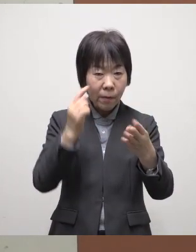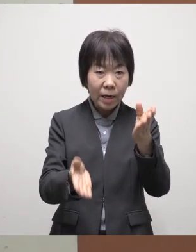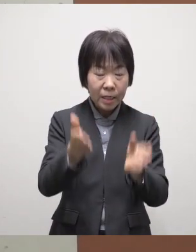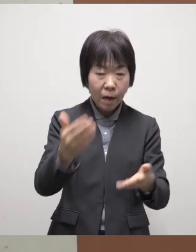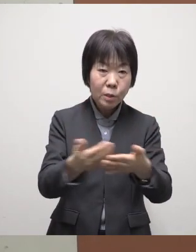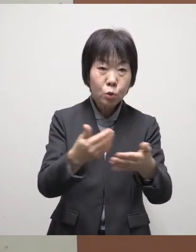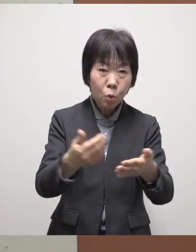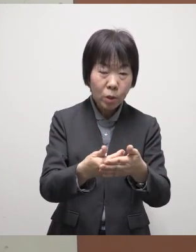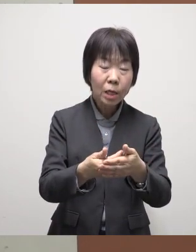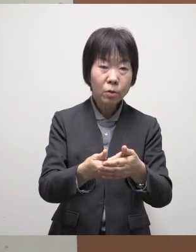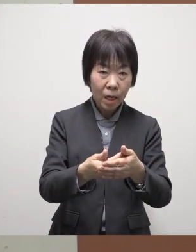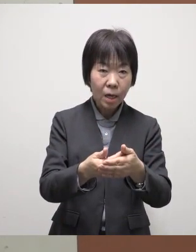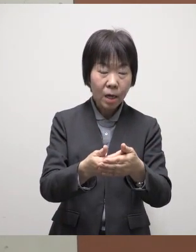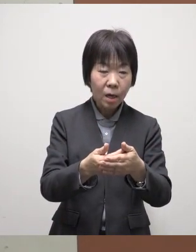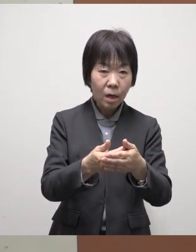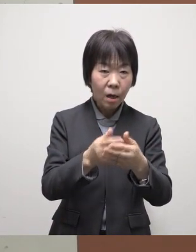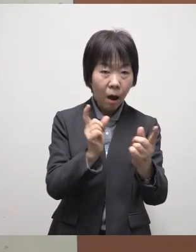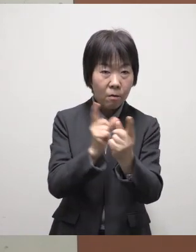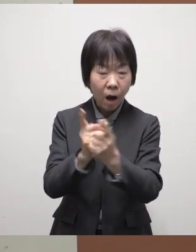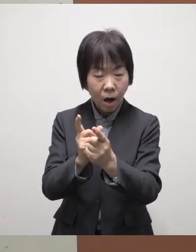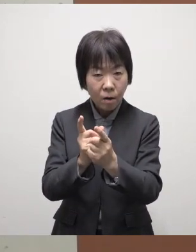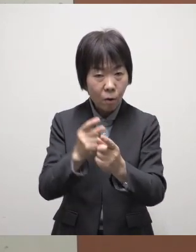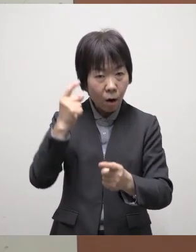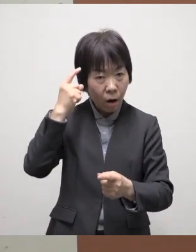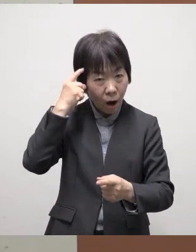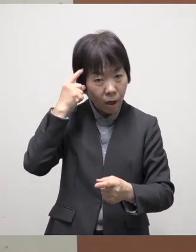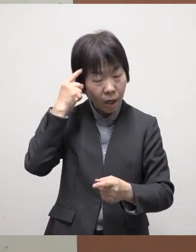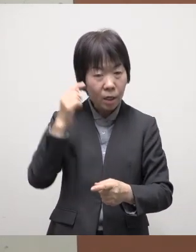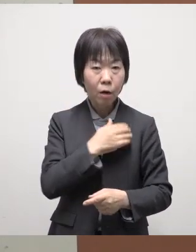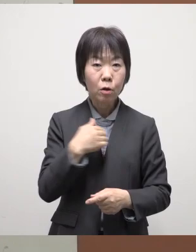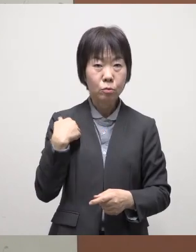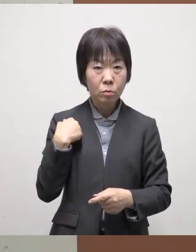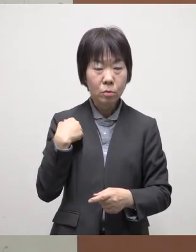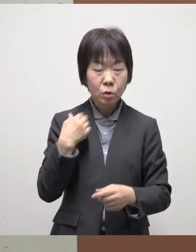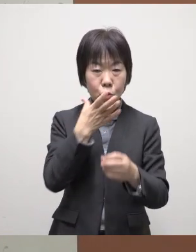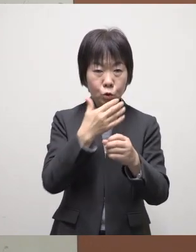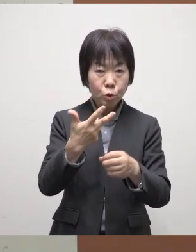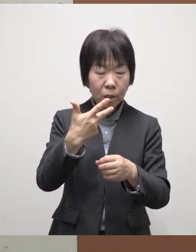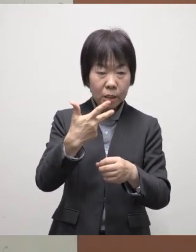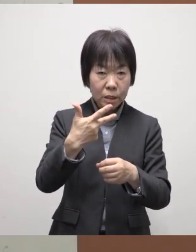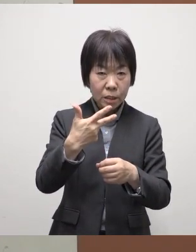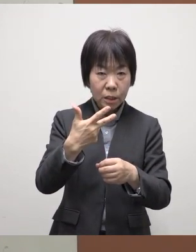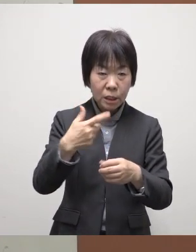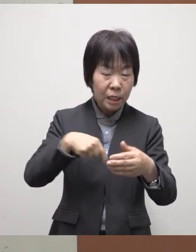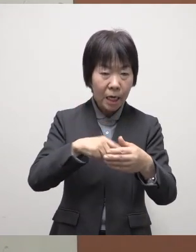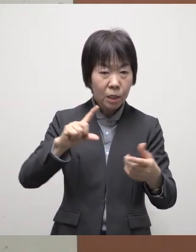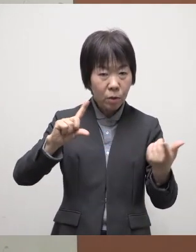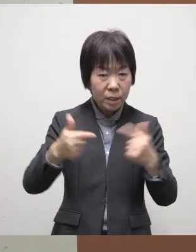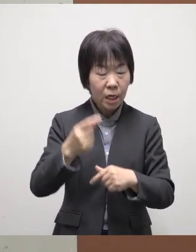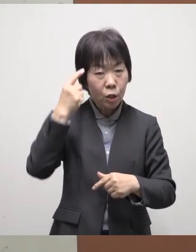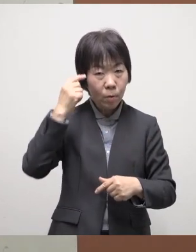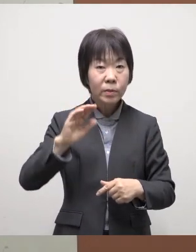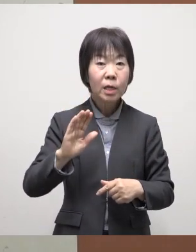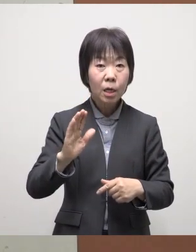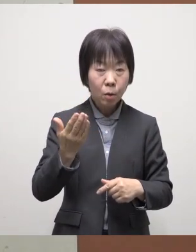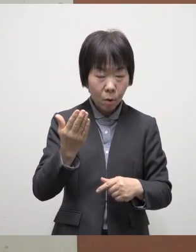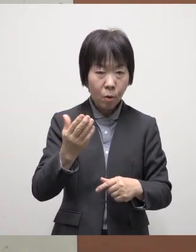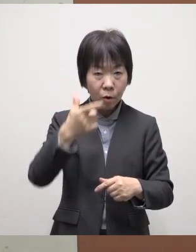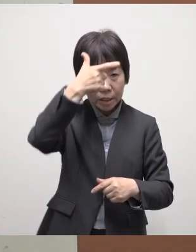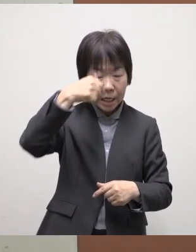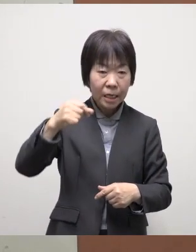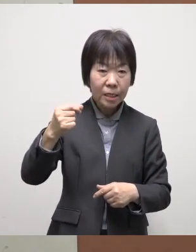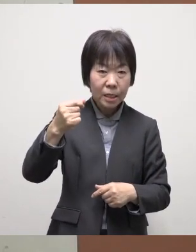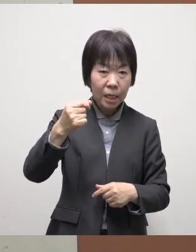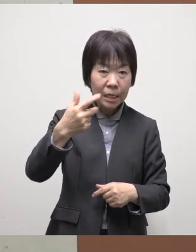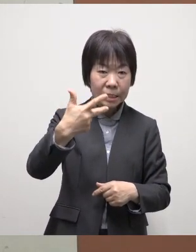サービス業ですので接しないとちょっと考えにくいんですがまを作串間市内では明けではないのかもしれませんが船体の